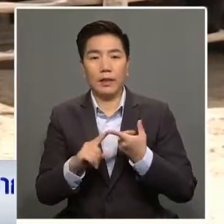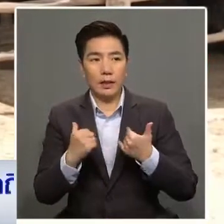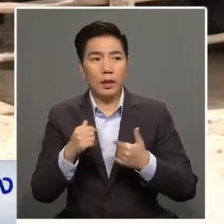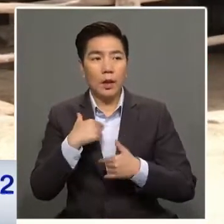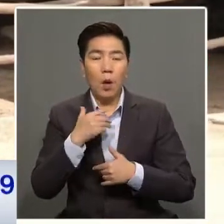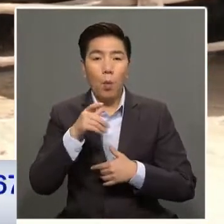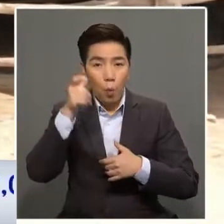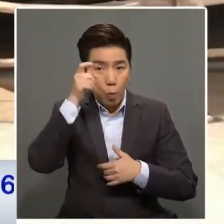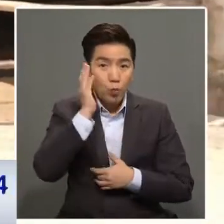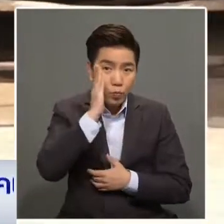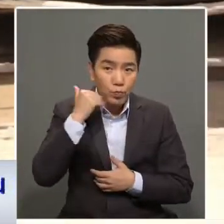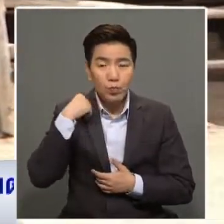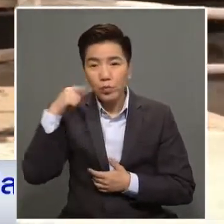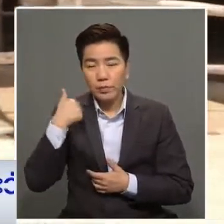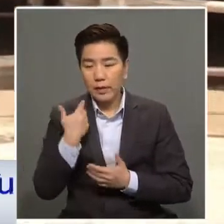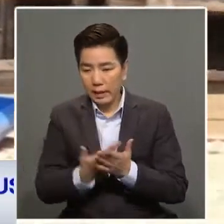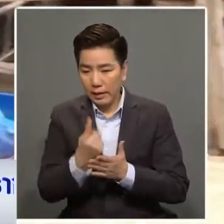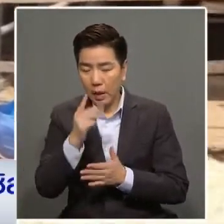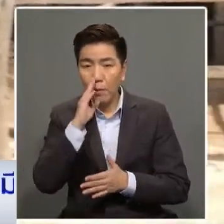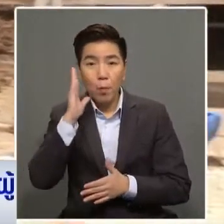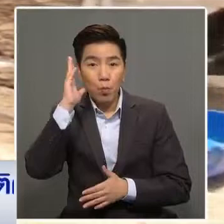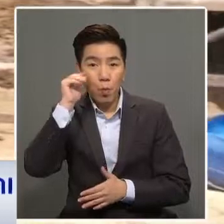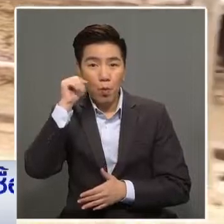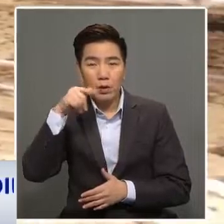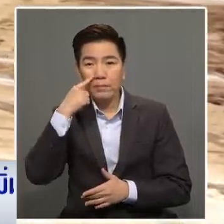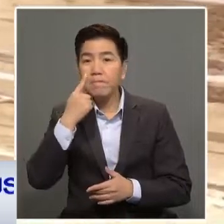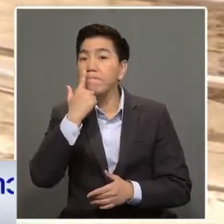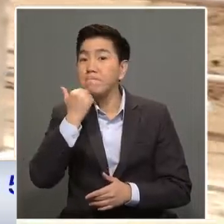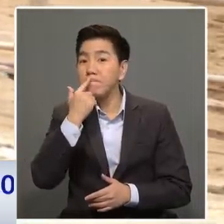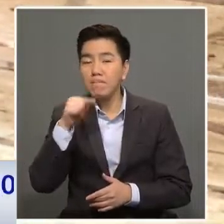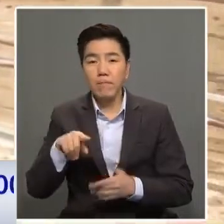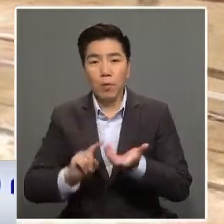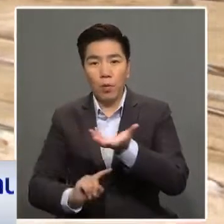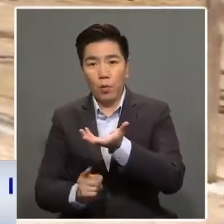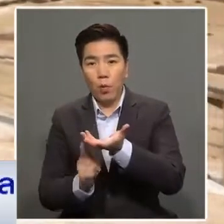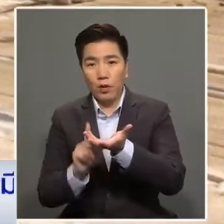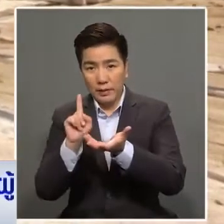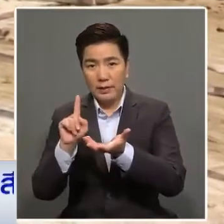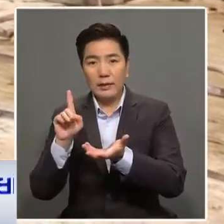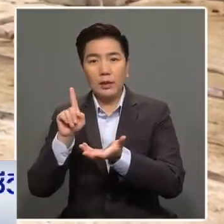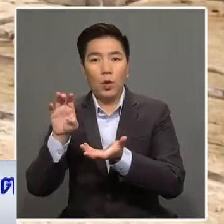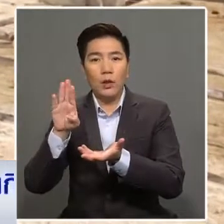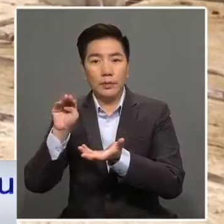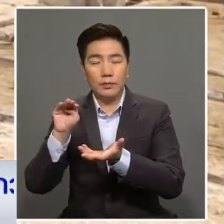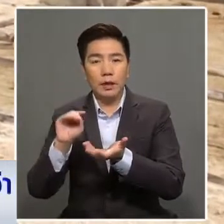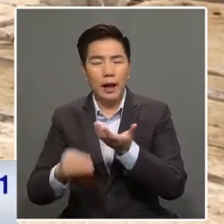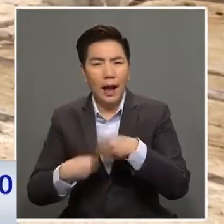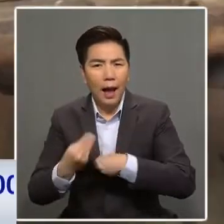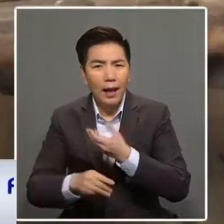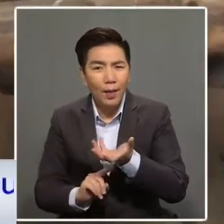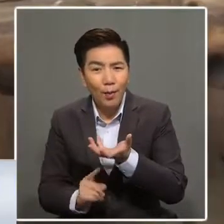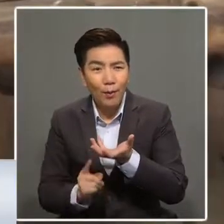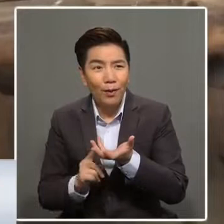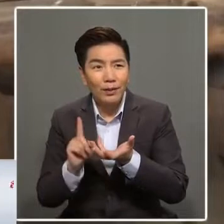แม่พันธุ์ก็มี ราคาเป็นยังไงคะเฮีย เป็นพ่อพันธุ์ถ้าเป็นสีแดงก็โล140บาท ขายเป็นโล ขายเป็นโล